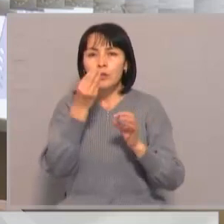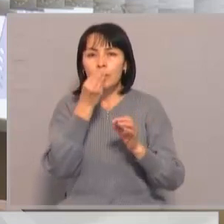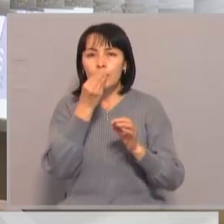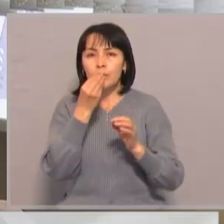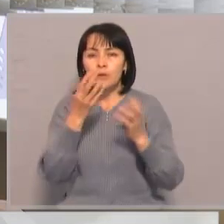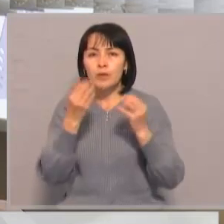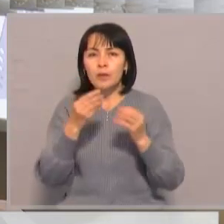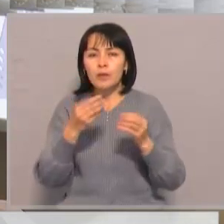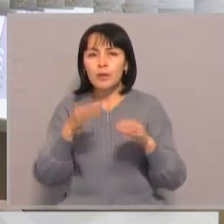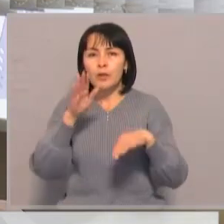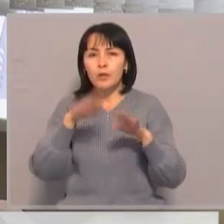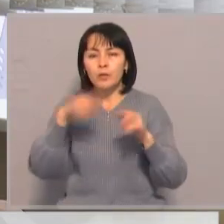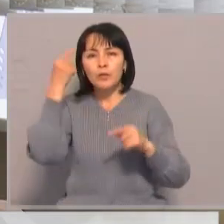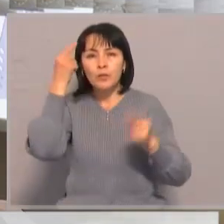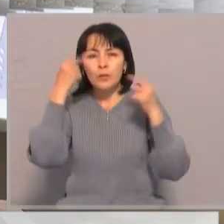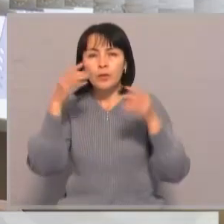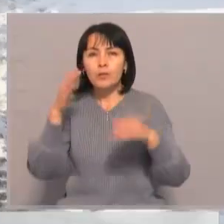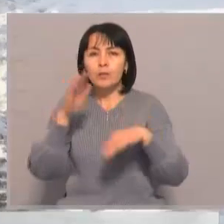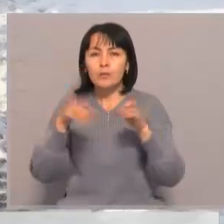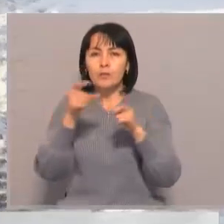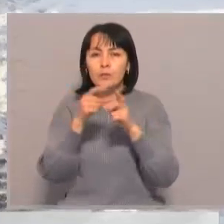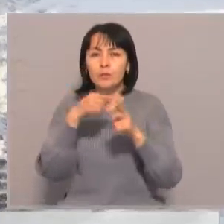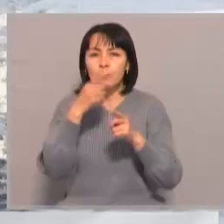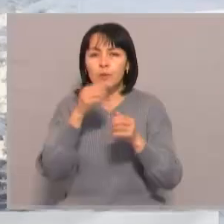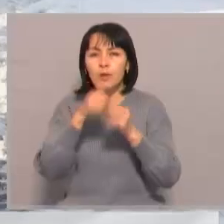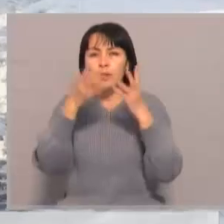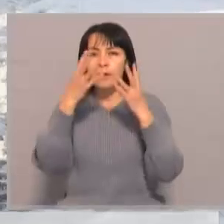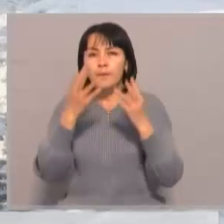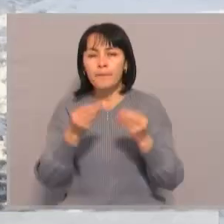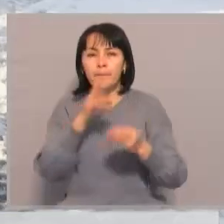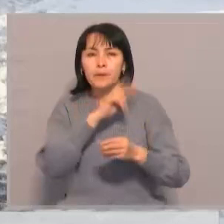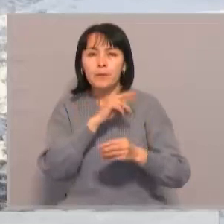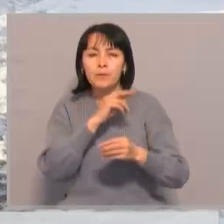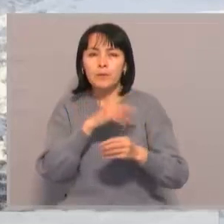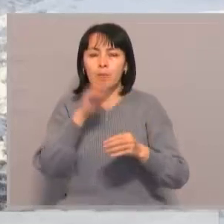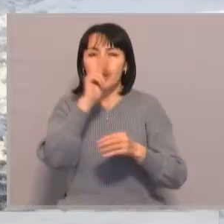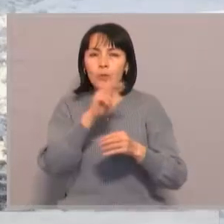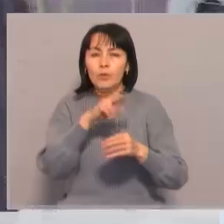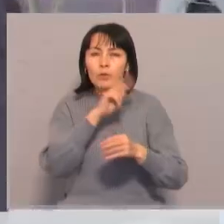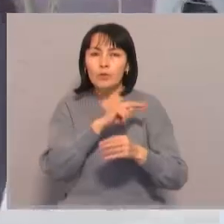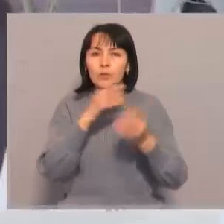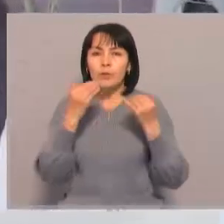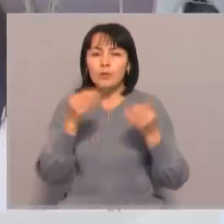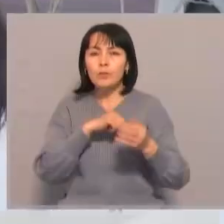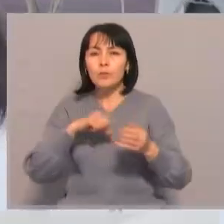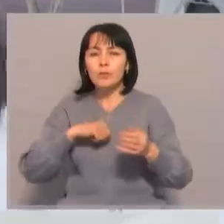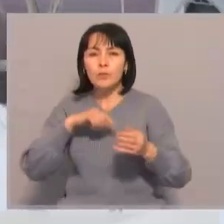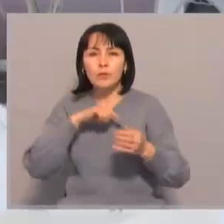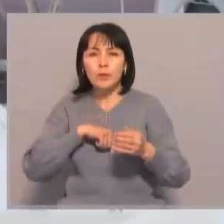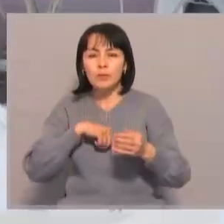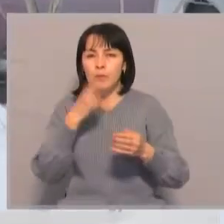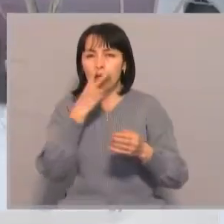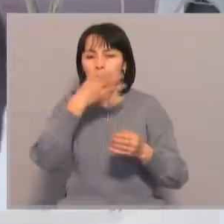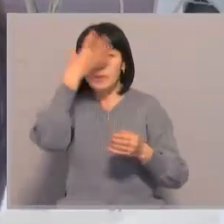де жақсы ой ойлап, жақсы сөз сөйлеу болып табылады. Күнделікті қымқу тіршілікте, оқуда, жұмыста жүріп, өз жанымызға